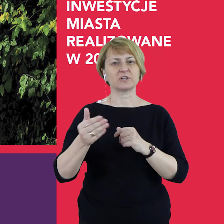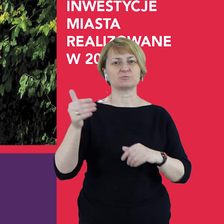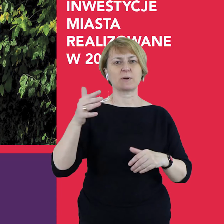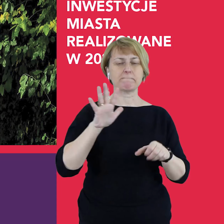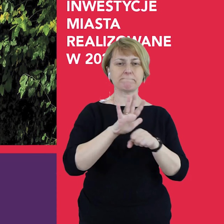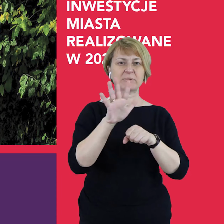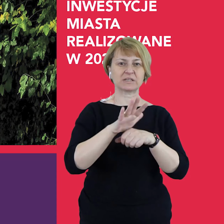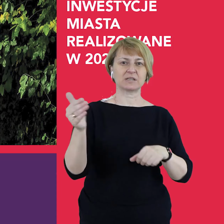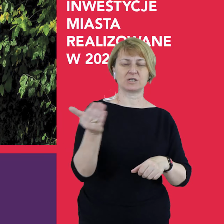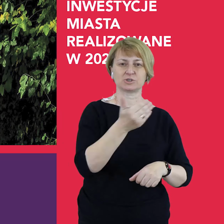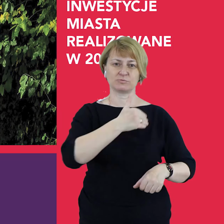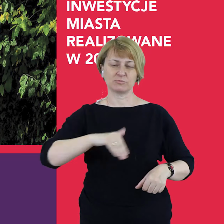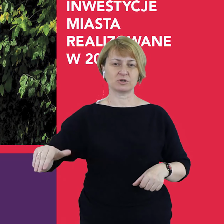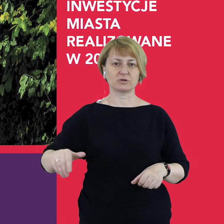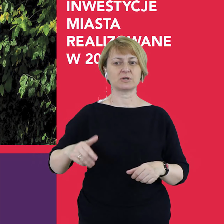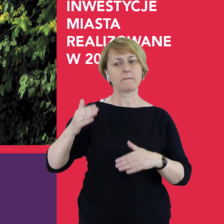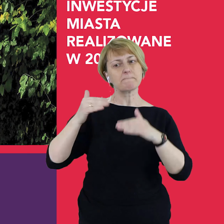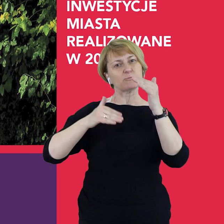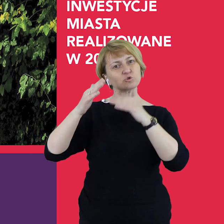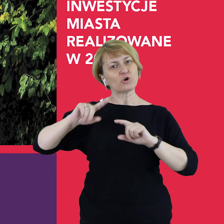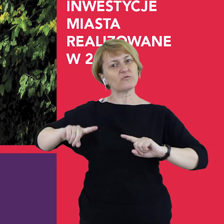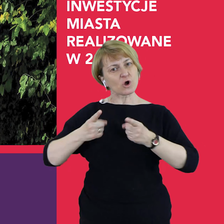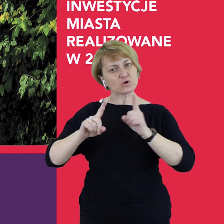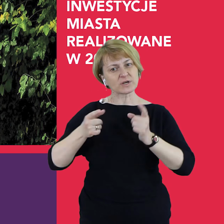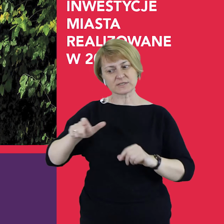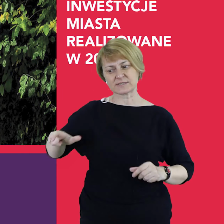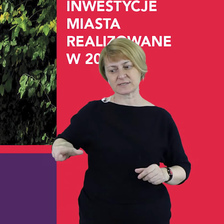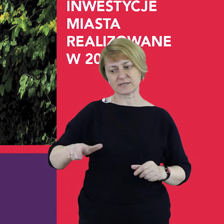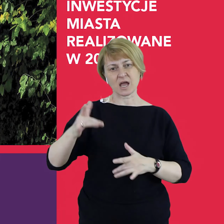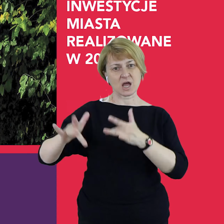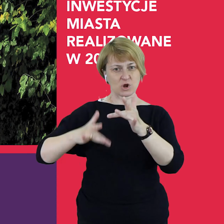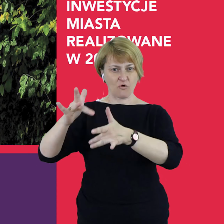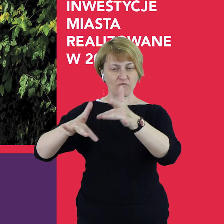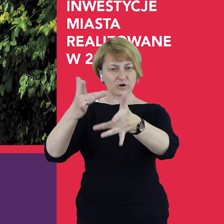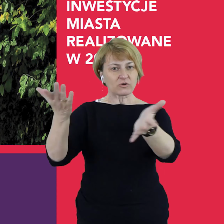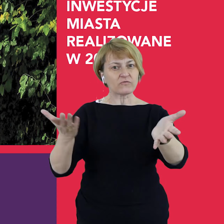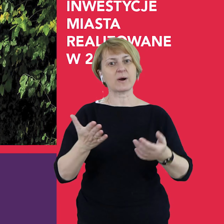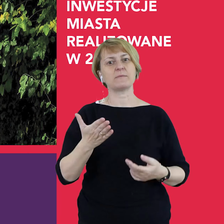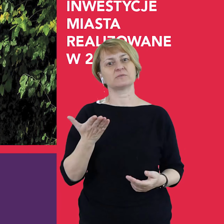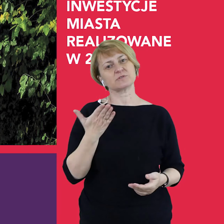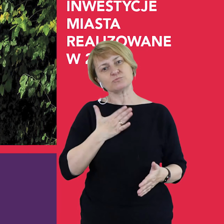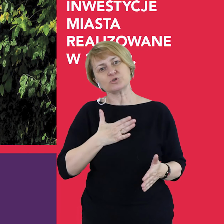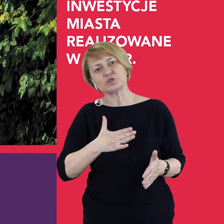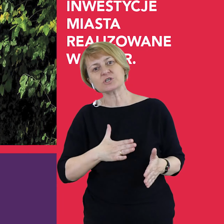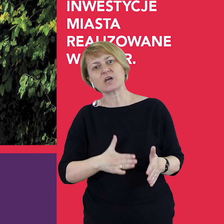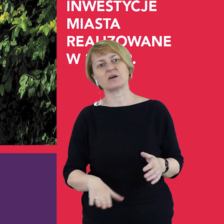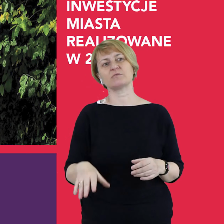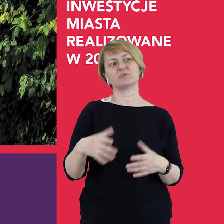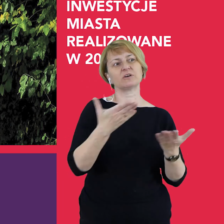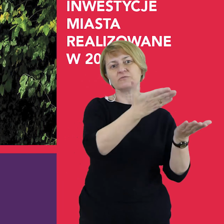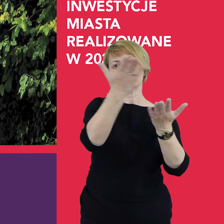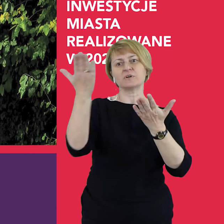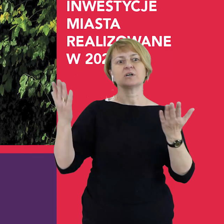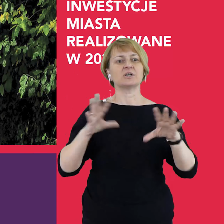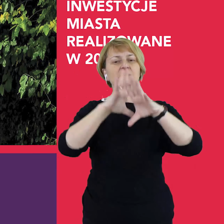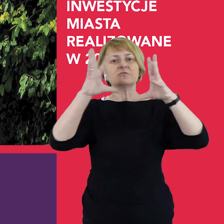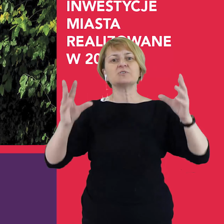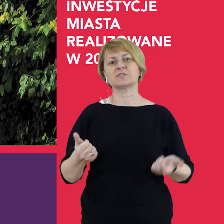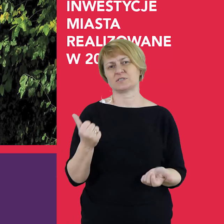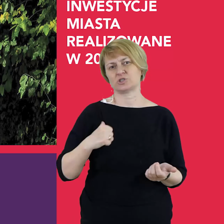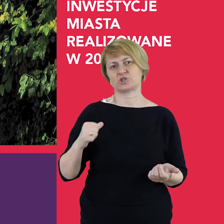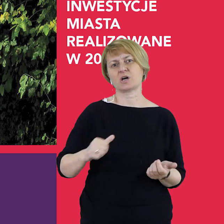Wydaliśmy prawie 15 milionów na organizację takich ścieżek rowerowych, więc Myślę, że to tego typu inwestycje są najprzyjemniejsze,